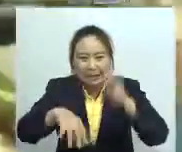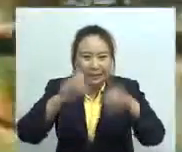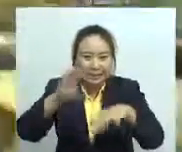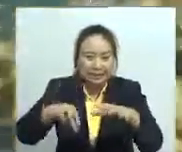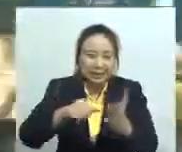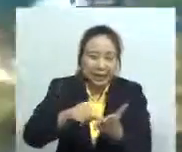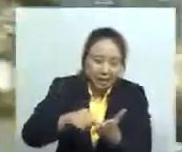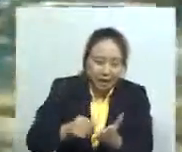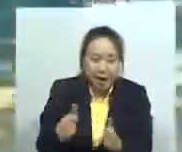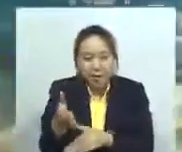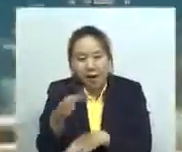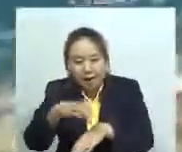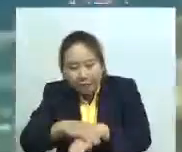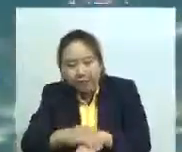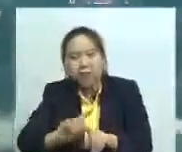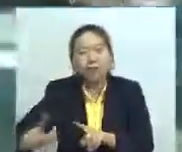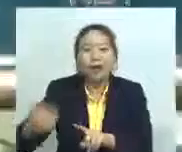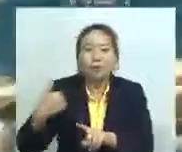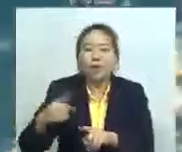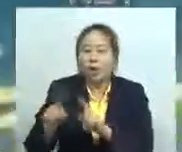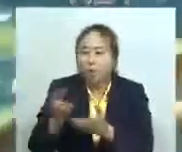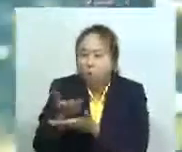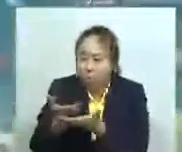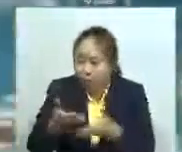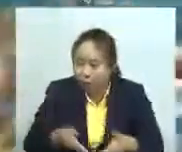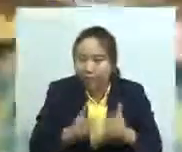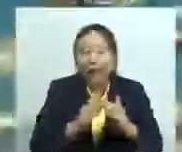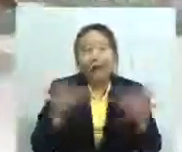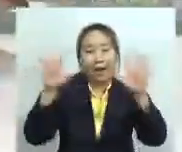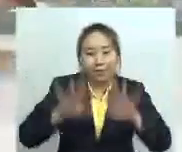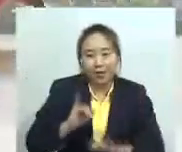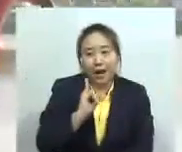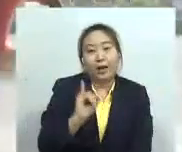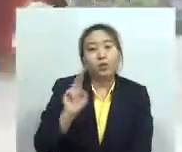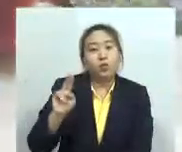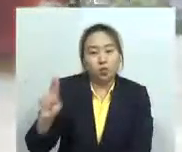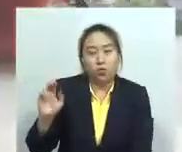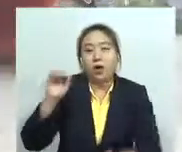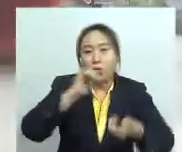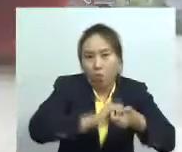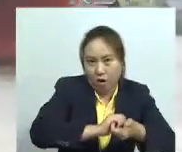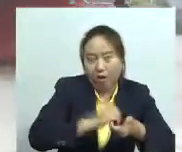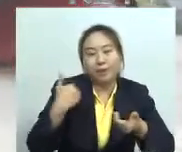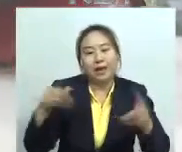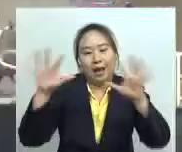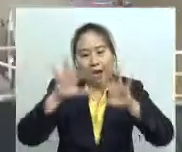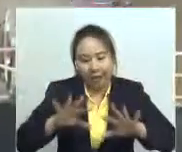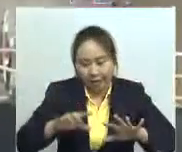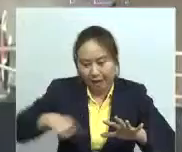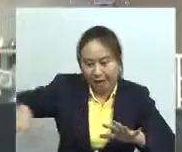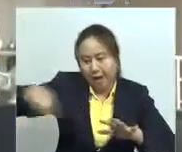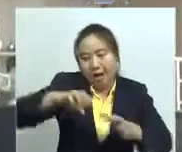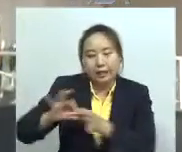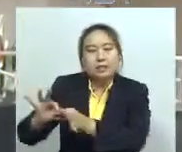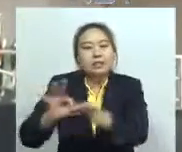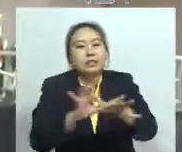งที่ยั่งยืนและการเจรจาจัดตั้งอาเซียน IUU Networkสร้างอาเซียนที่มีความเชื่อมโยงอย่างไร้รอยต่อในมิติต่